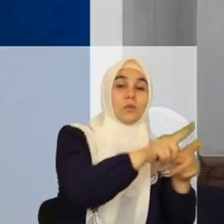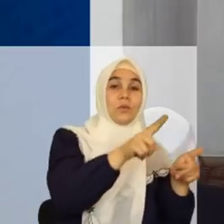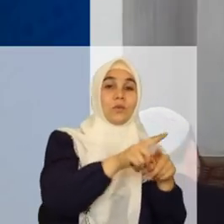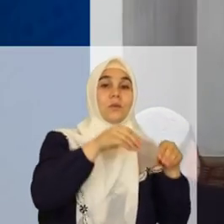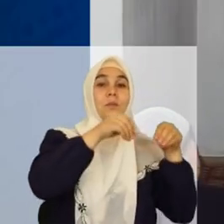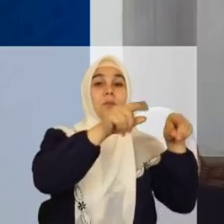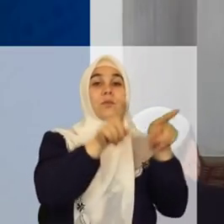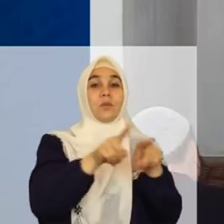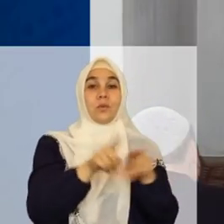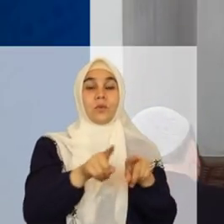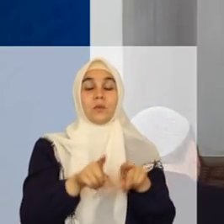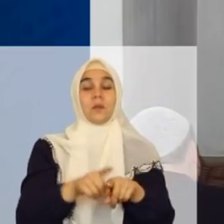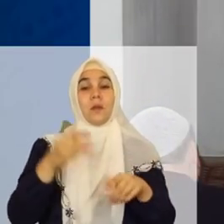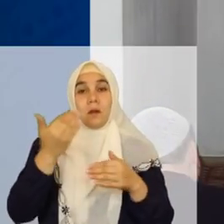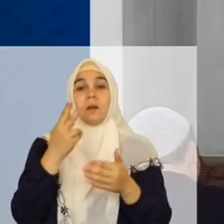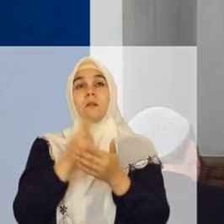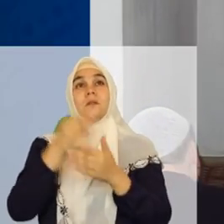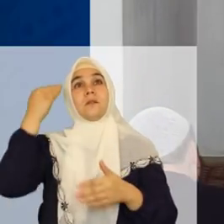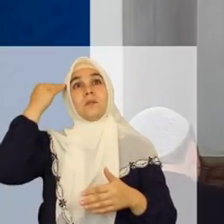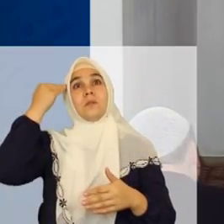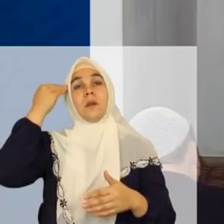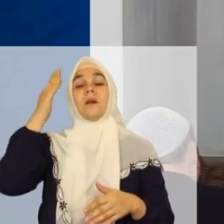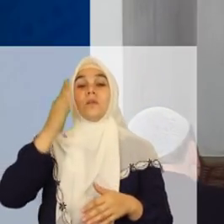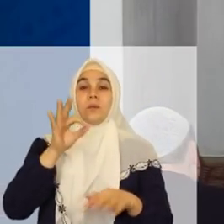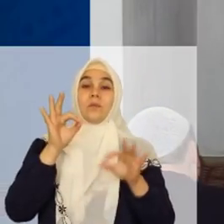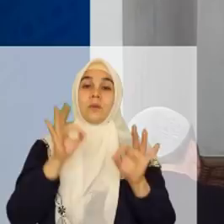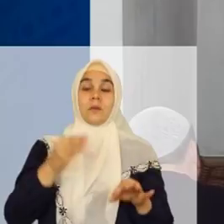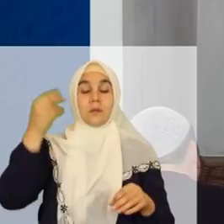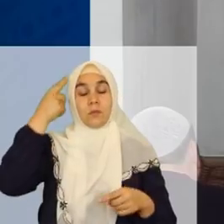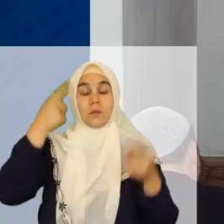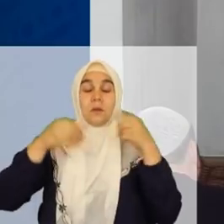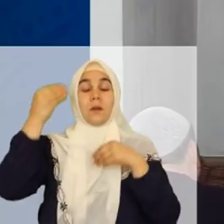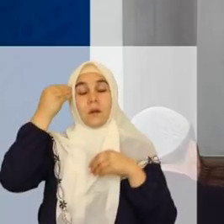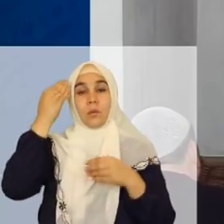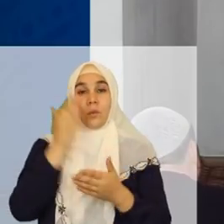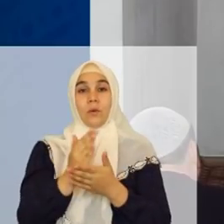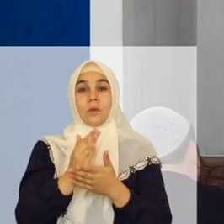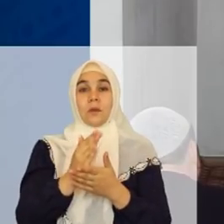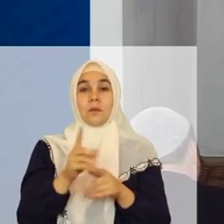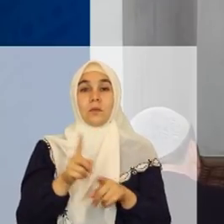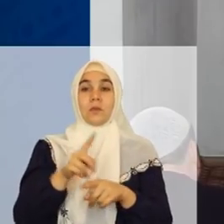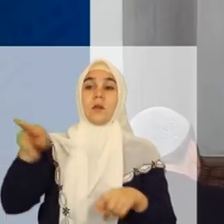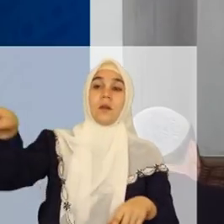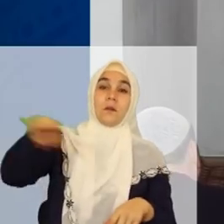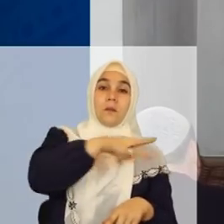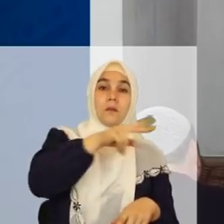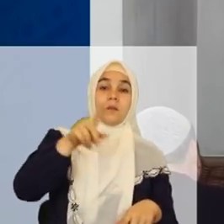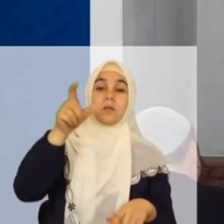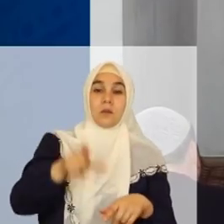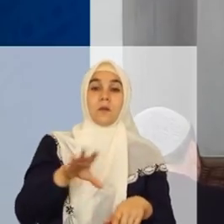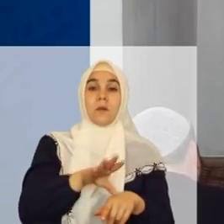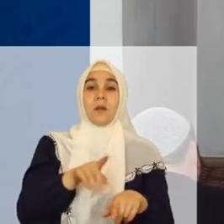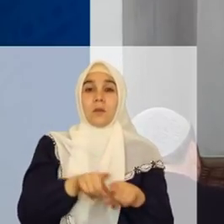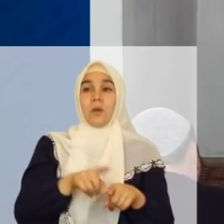keldilar. Demak, o'sha voqeani izlaydi. Esiga soladi. Va sa'y qilayotgan banda